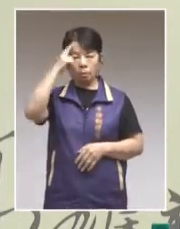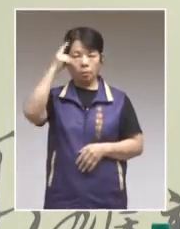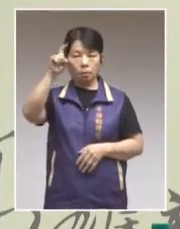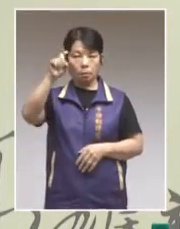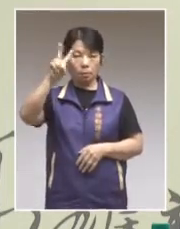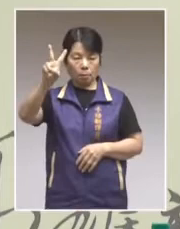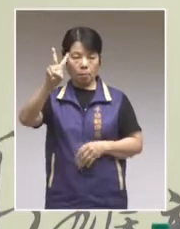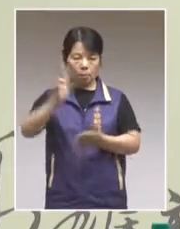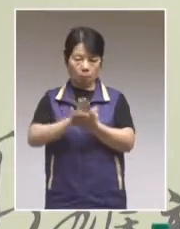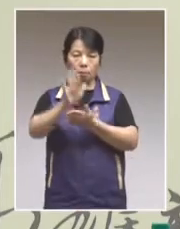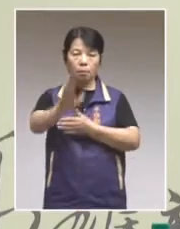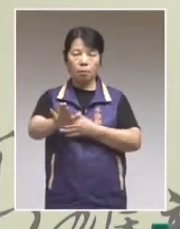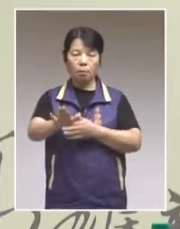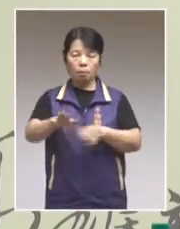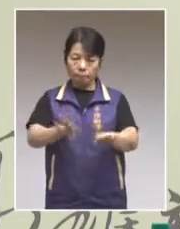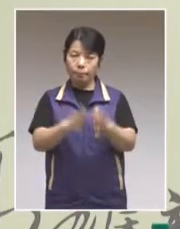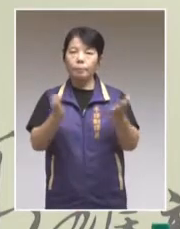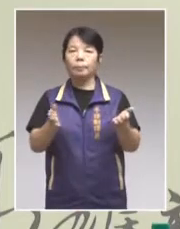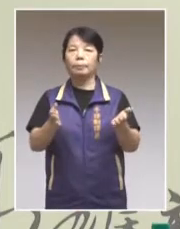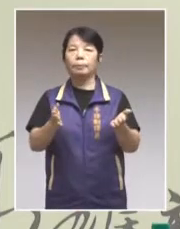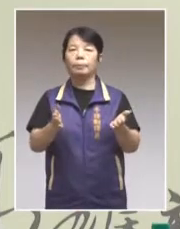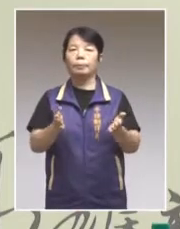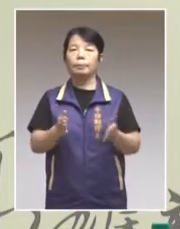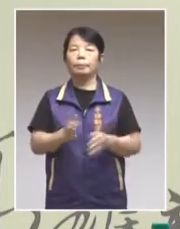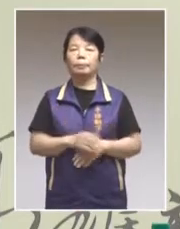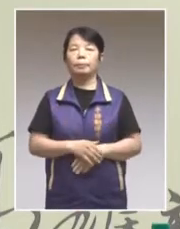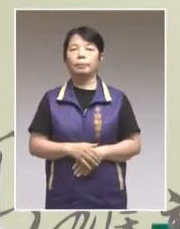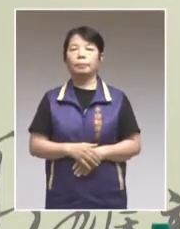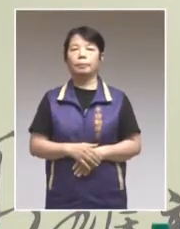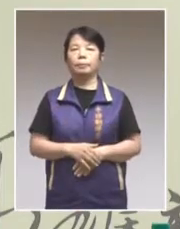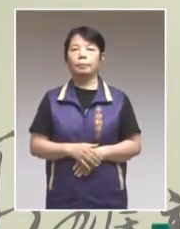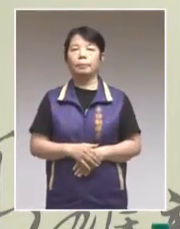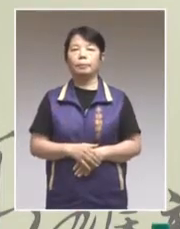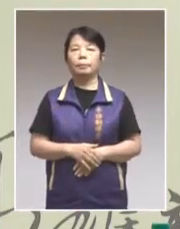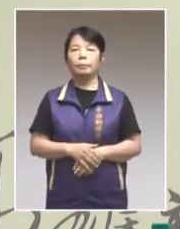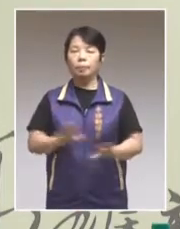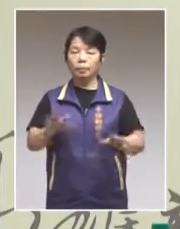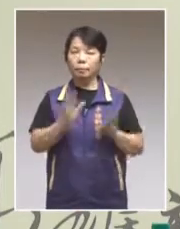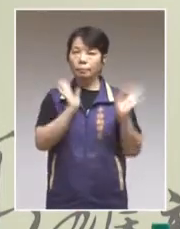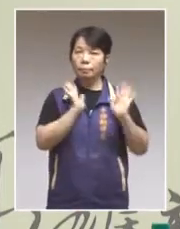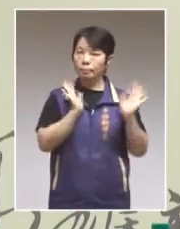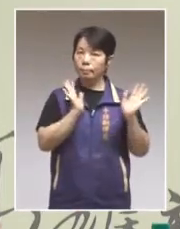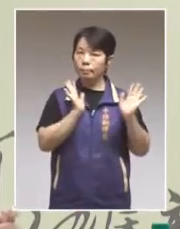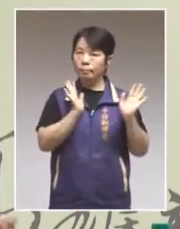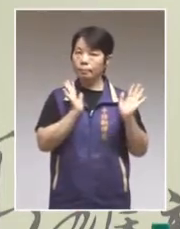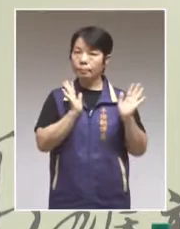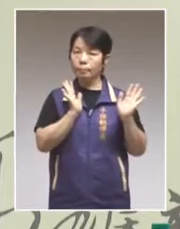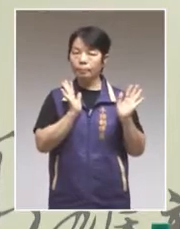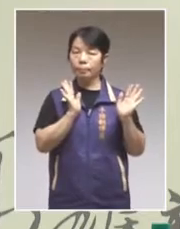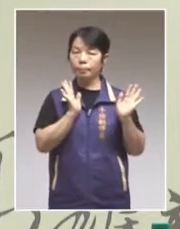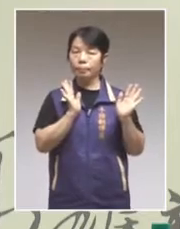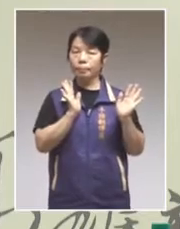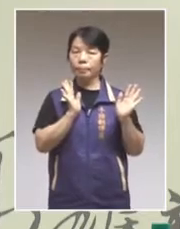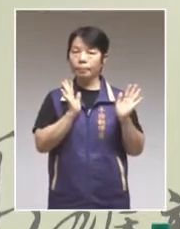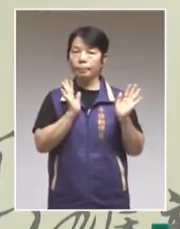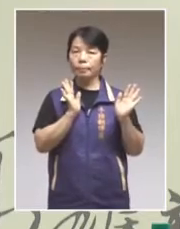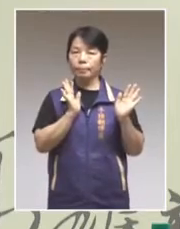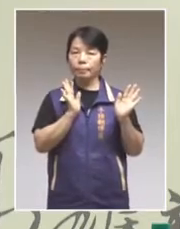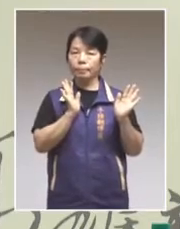12日之后就会来开始来实行。好，那小朋友的部分，好，小朋友的部分